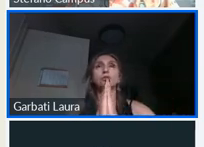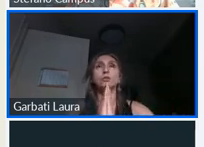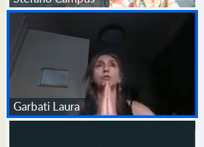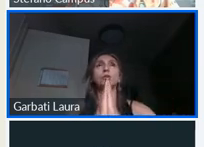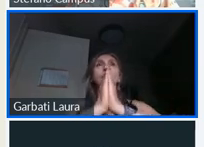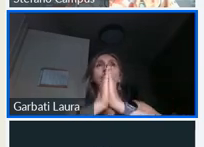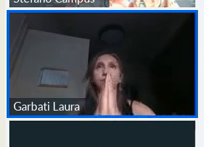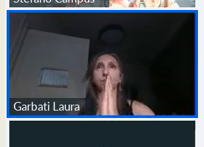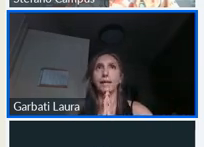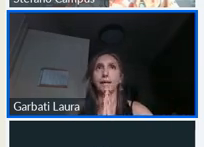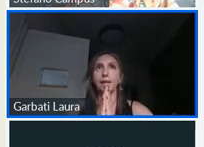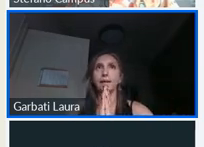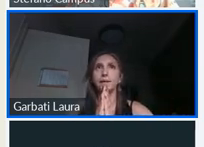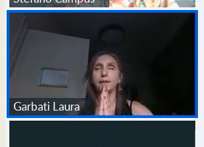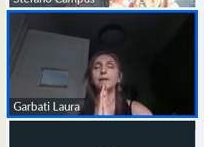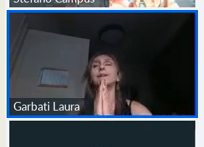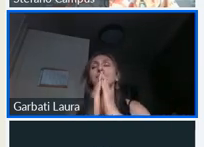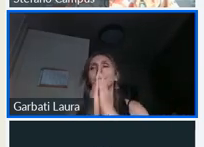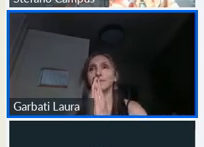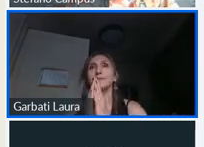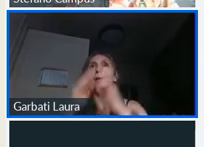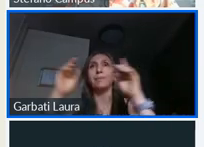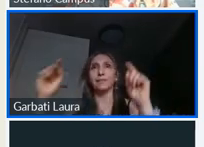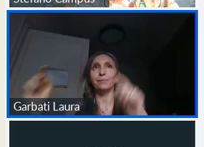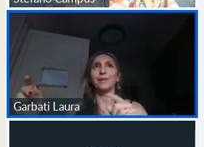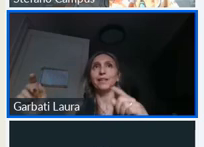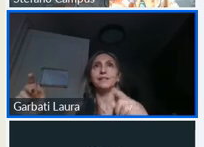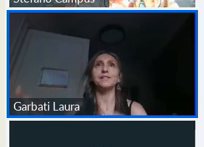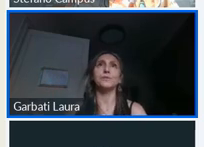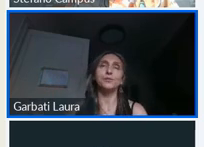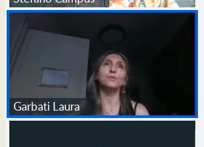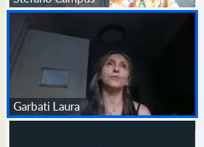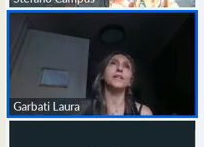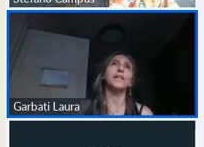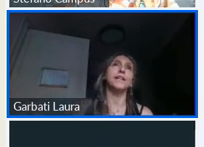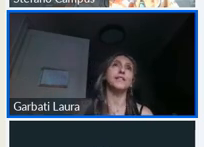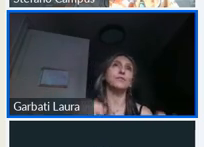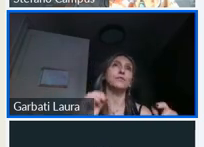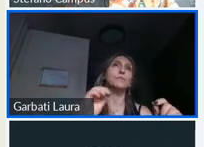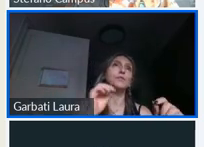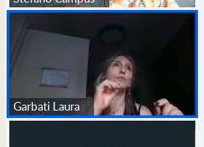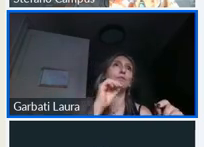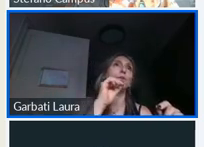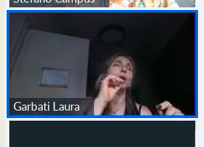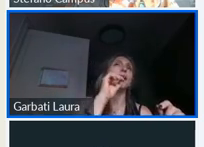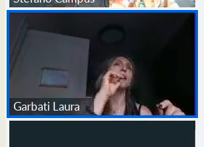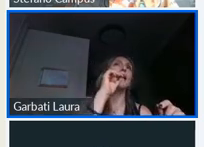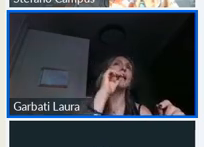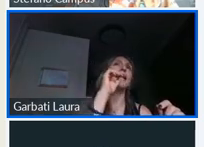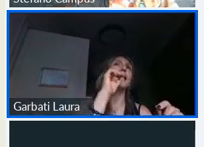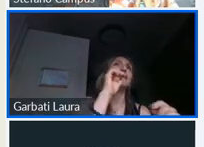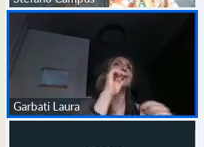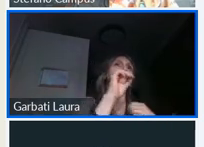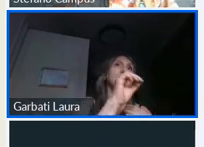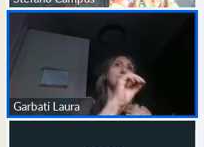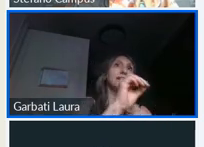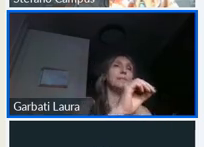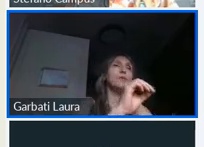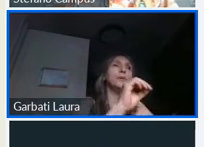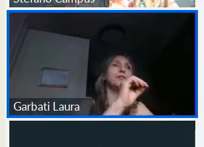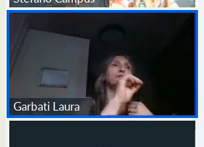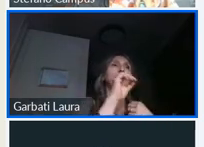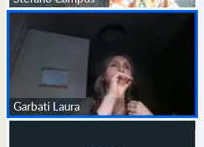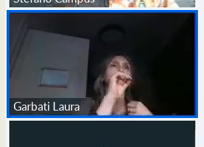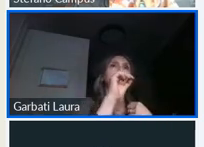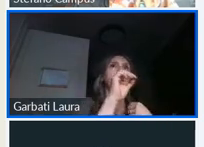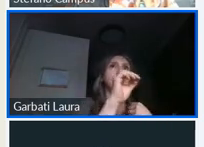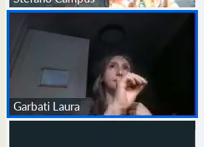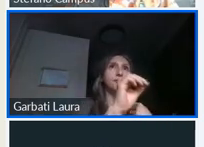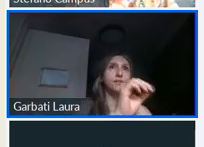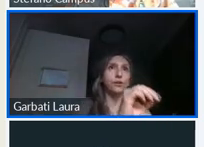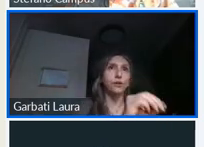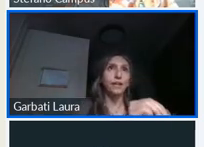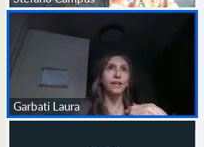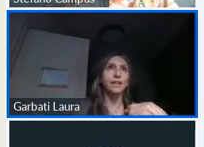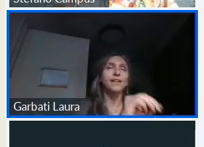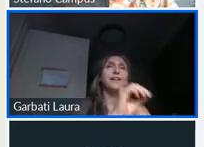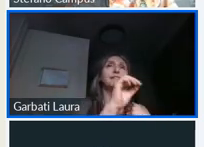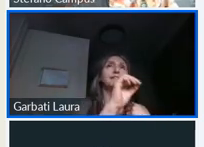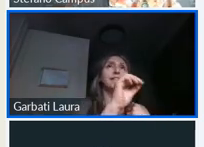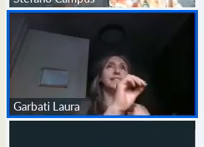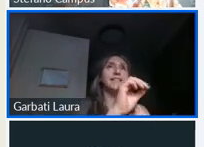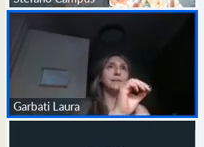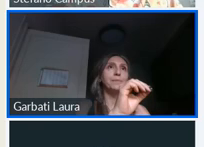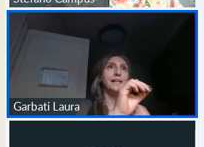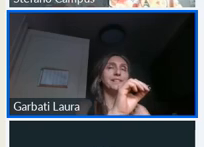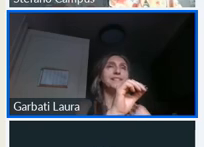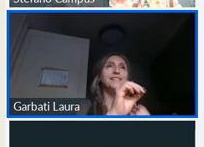io che sono il titolare, aperta parentesi, questo vuol dire che mi sono garantita al momento della